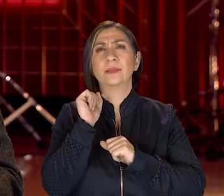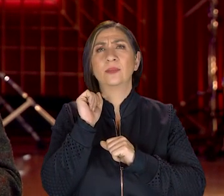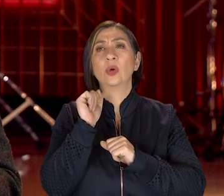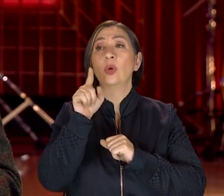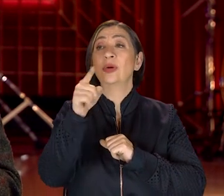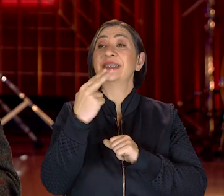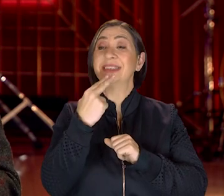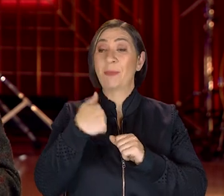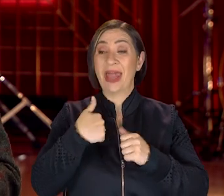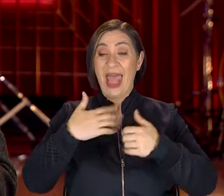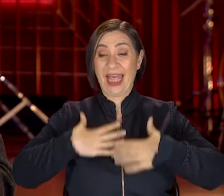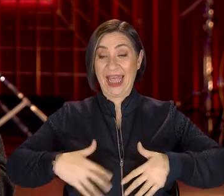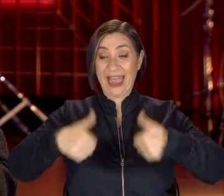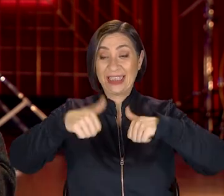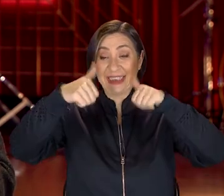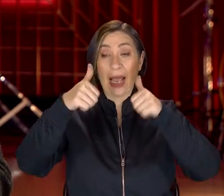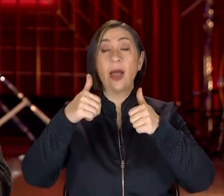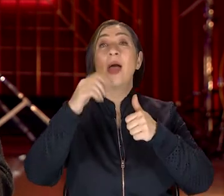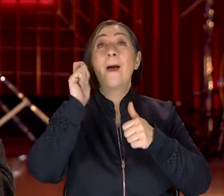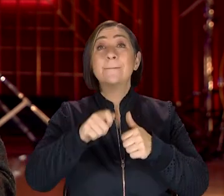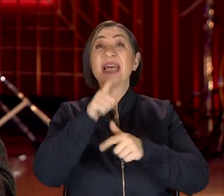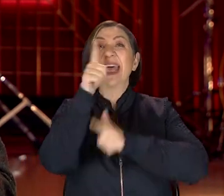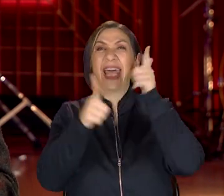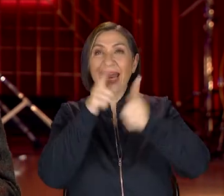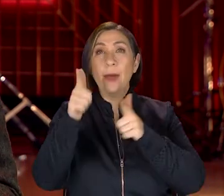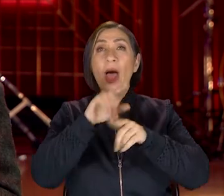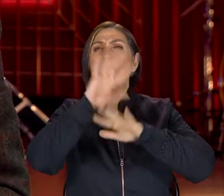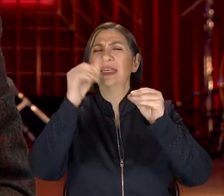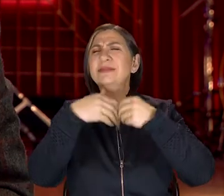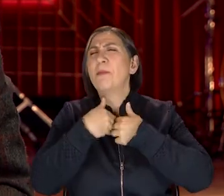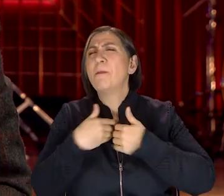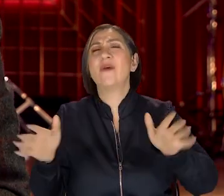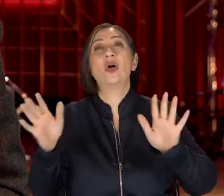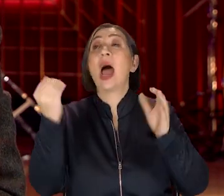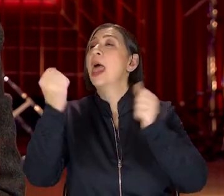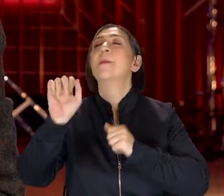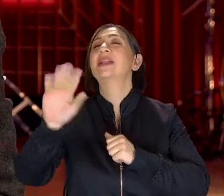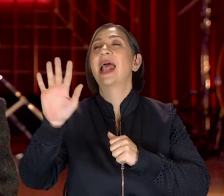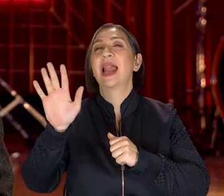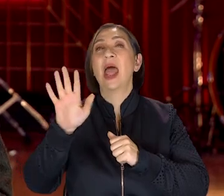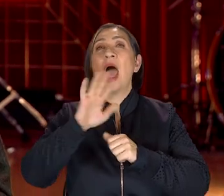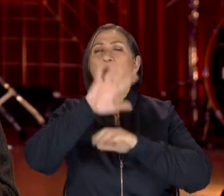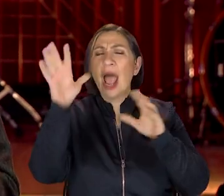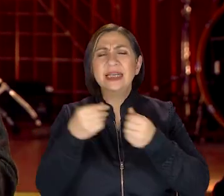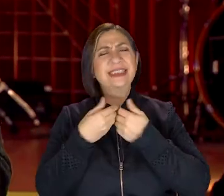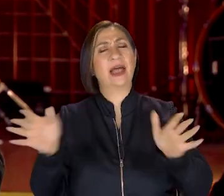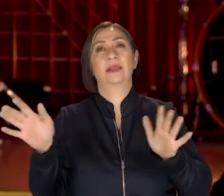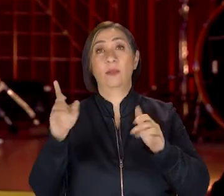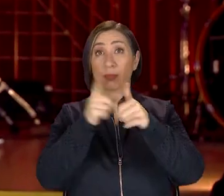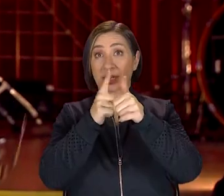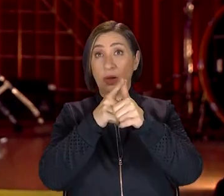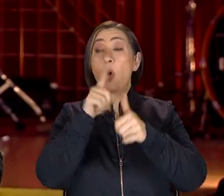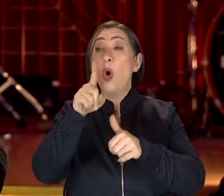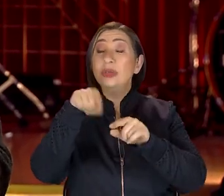Bu Kız Bana Kazak Örmeli klibi herkesi dağıttı. Araba filan değil. O herkesi dağıttı. Birincisi